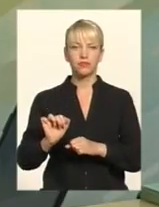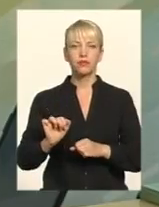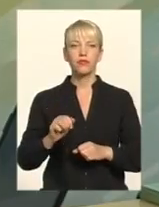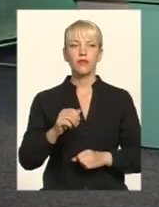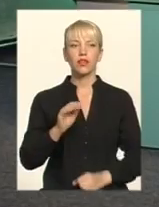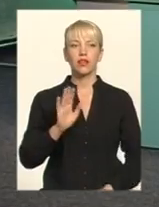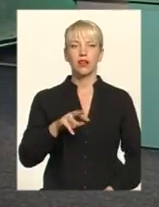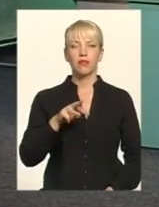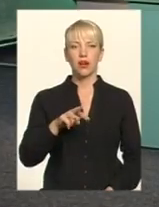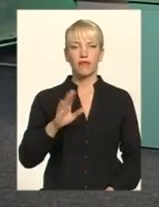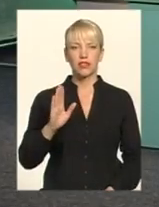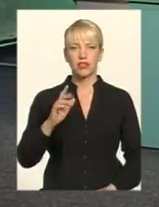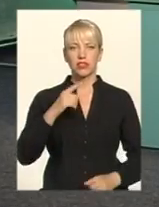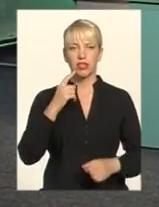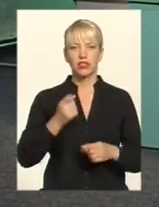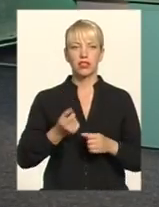кілька слів по ній.